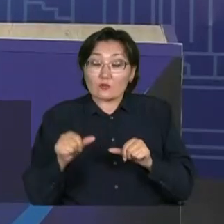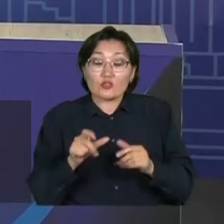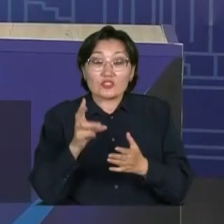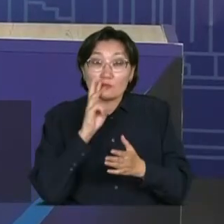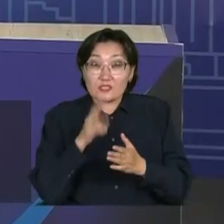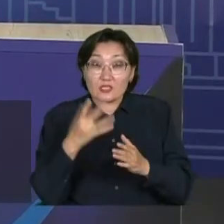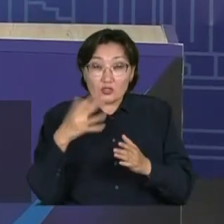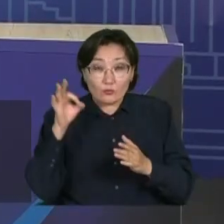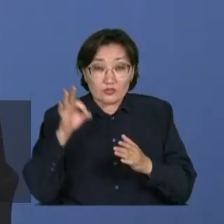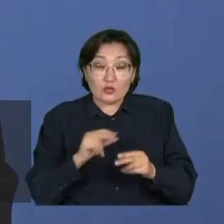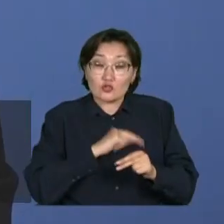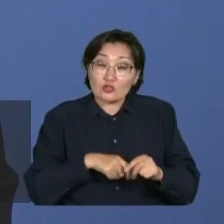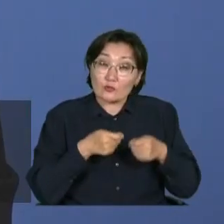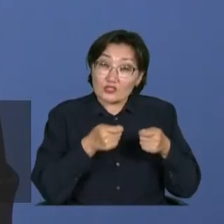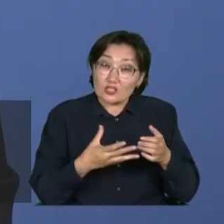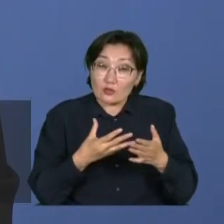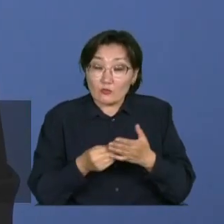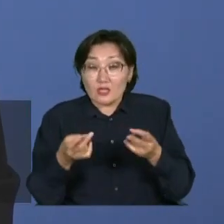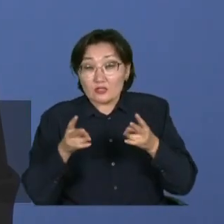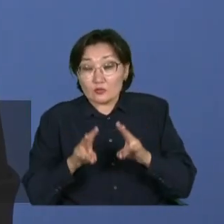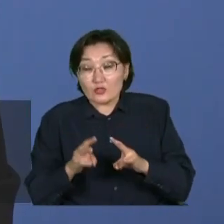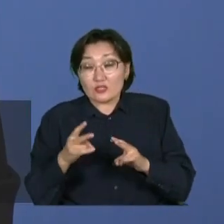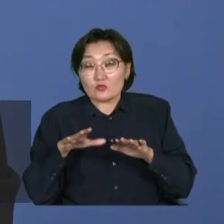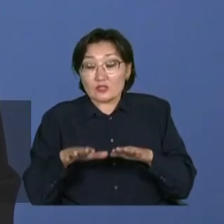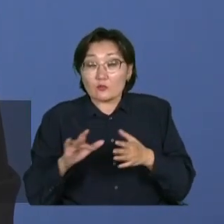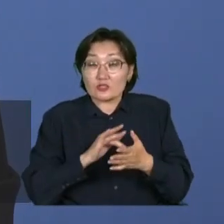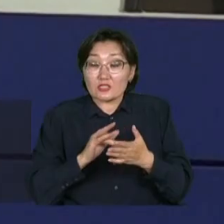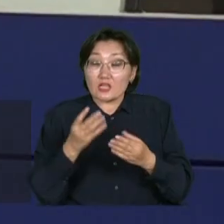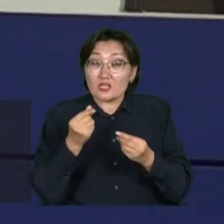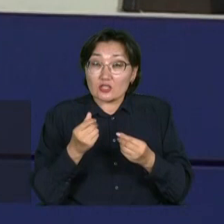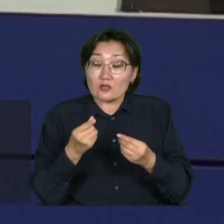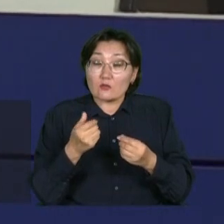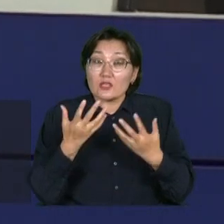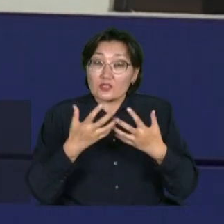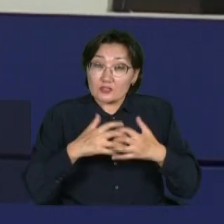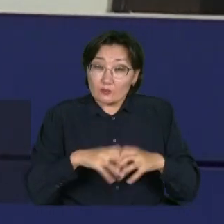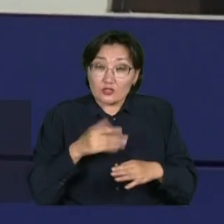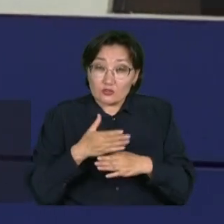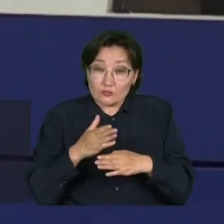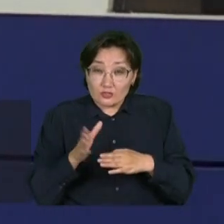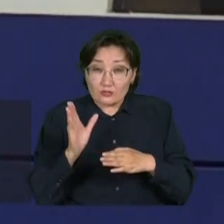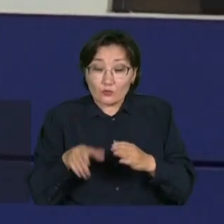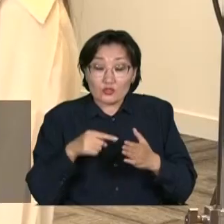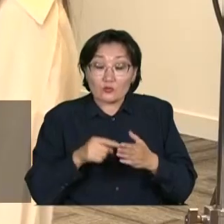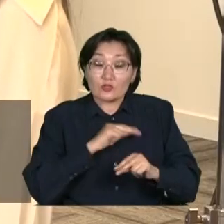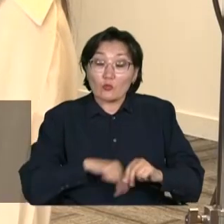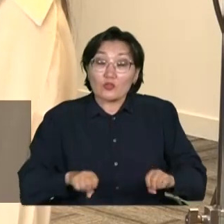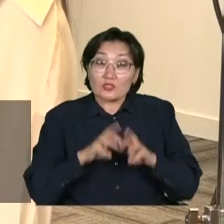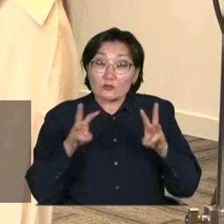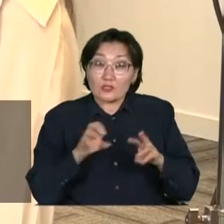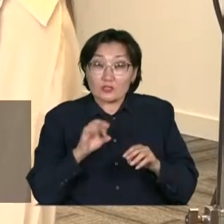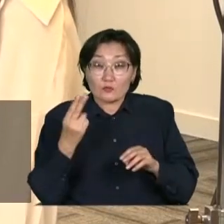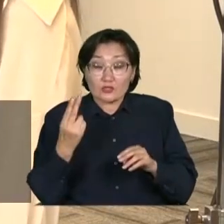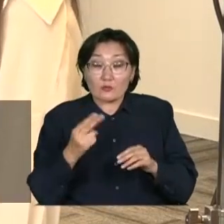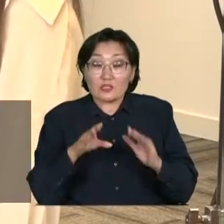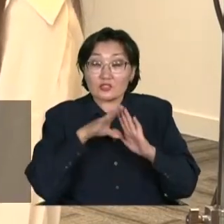жалақының 50% жұмыс беруші төлесе, қалғаны жергілікті бюджет қаражатынан субсидияланады. Бұл туралы қалалық жұмыспен қамту және